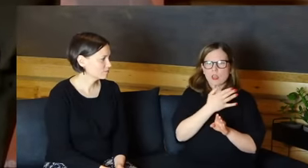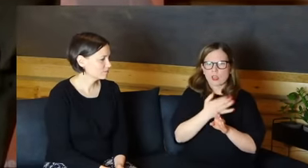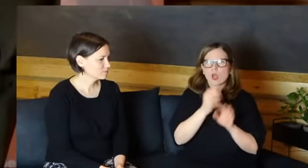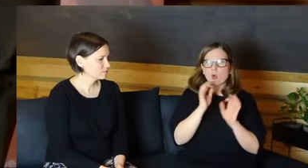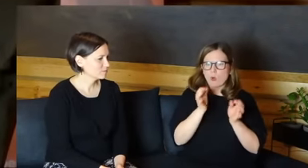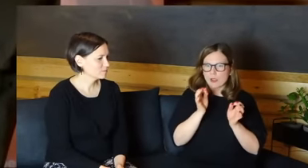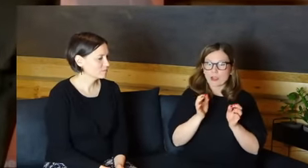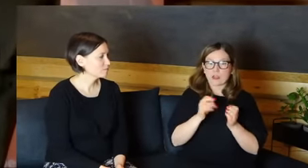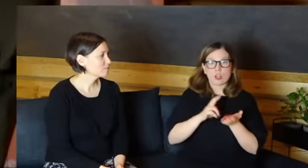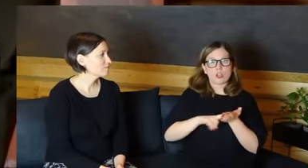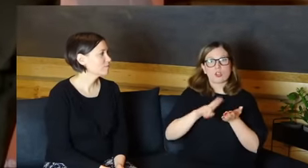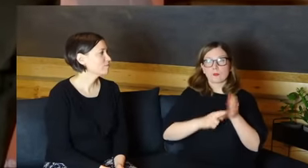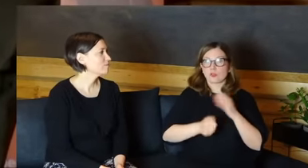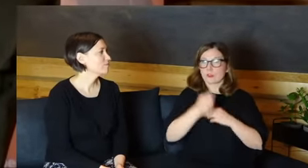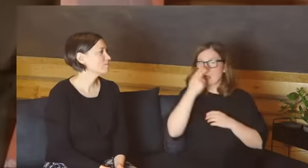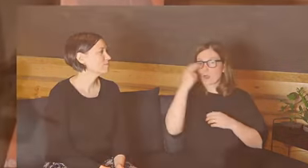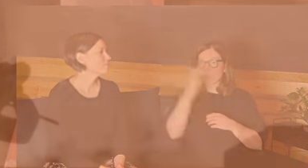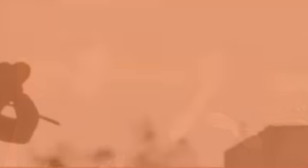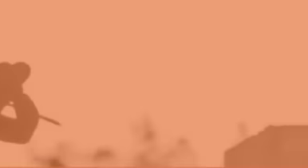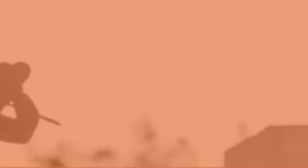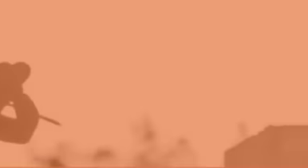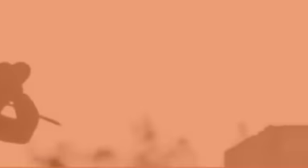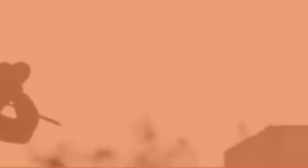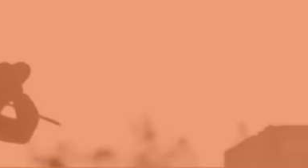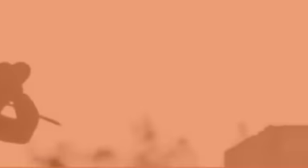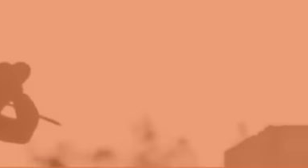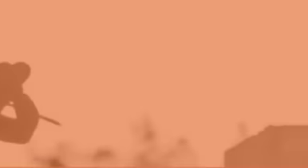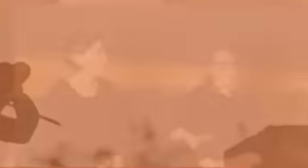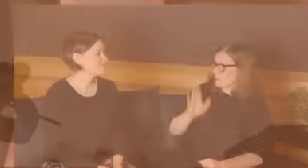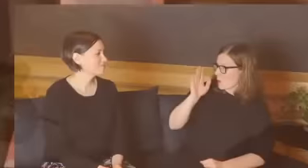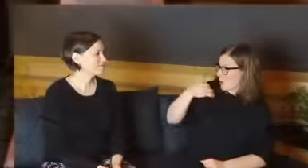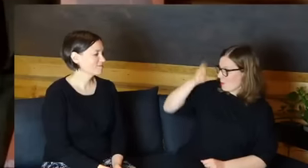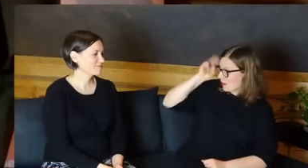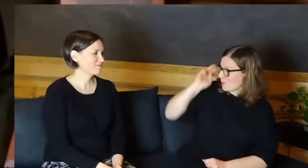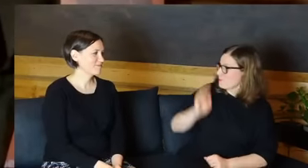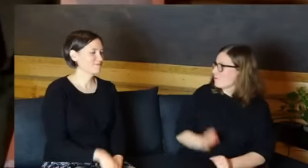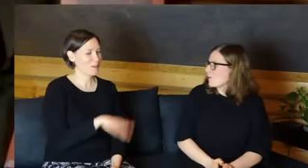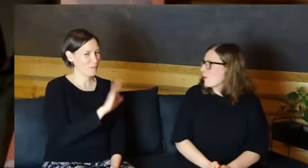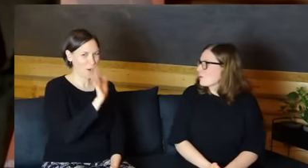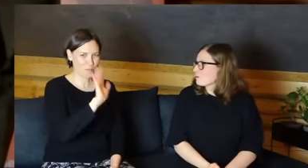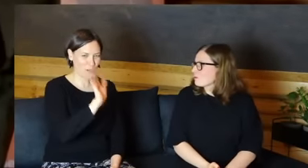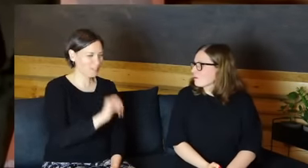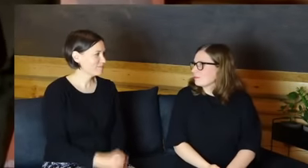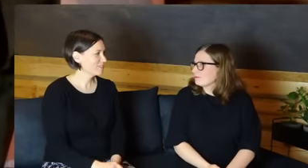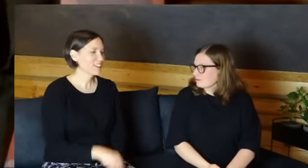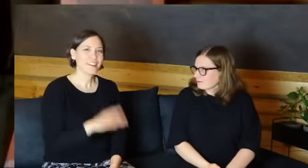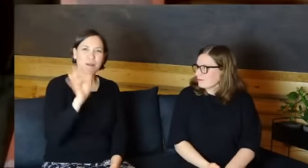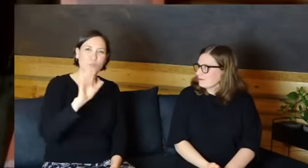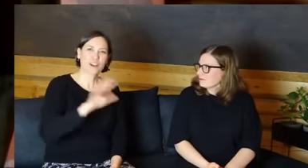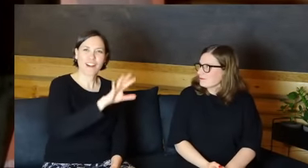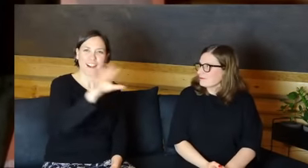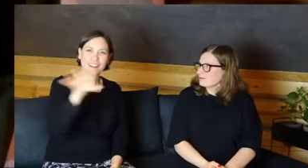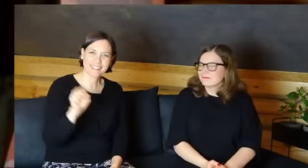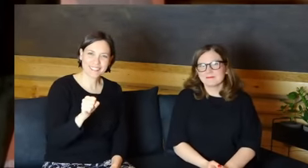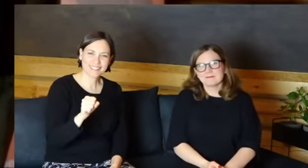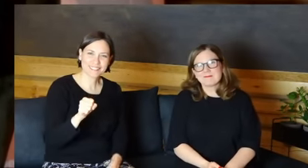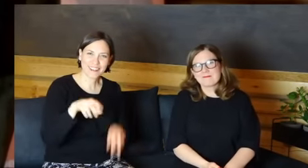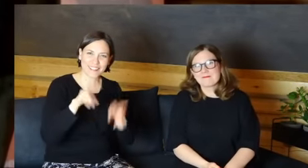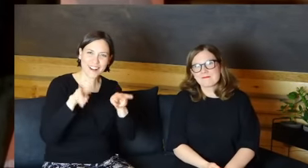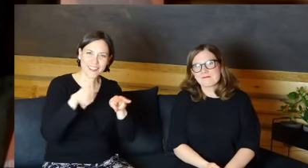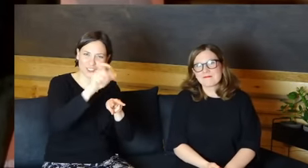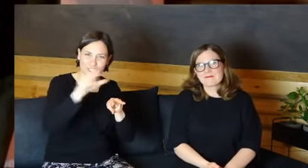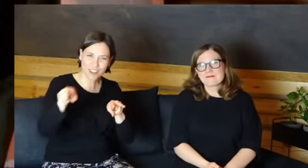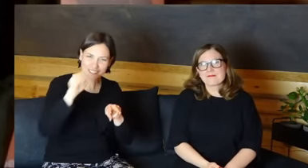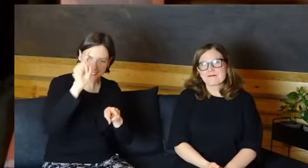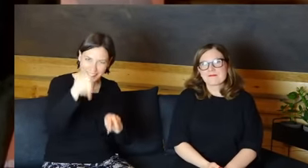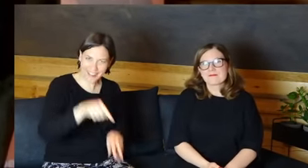näin toimitusjohtajan silmiin. Moi Markku. No niin, morjesta, morjes. Ja morjesta kaikki katsojat siellä ruutujen